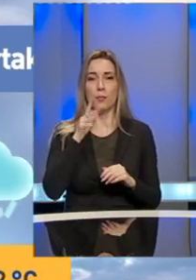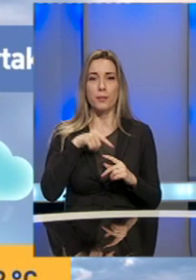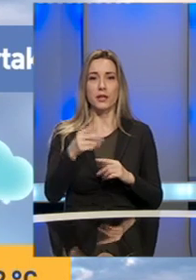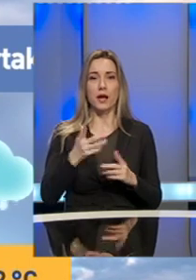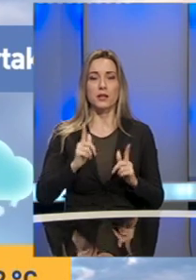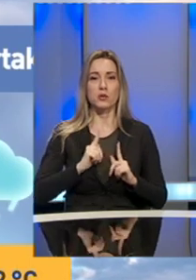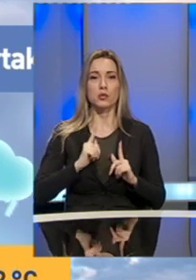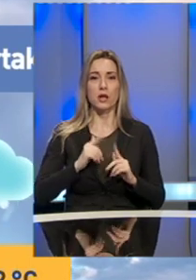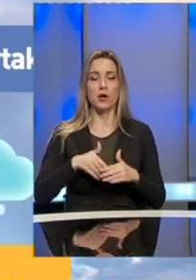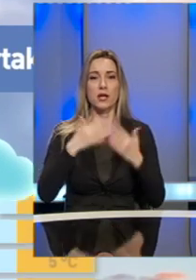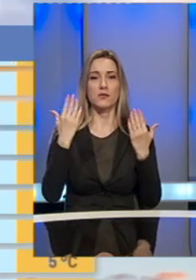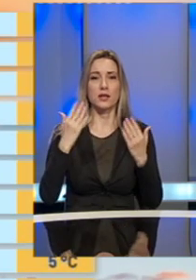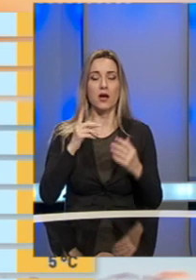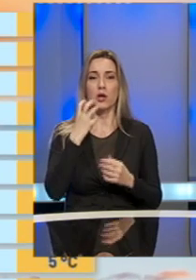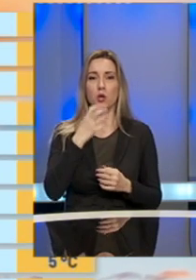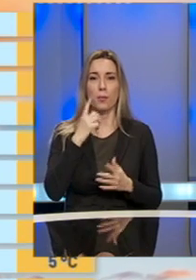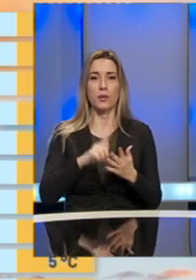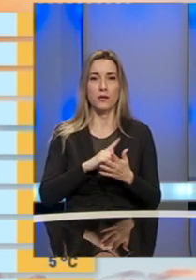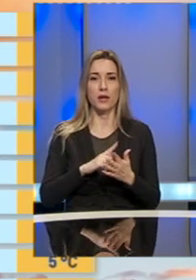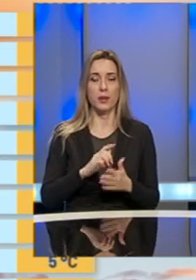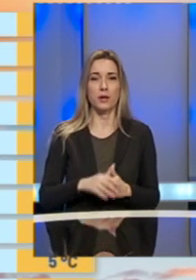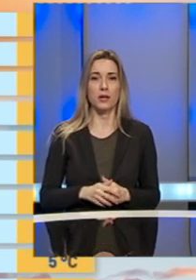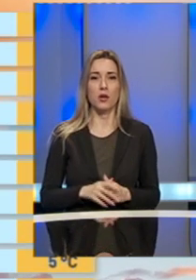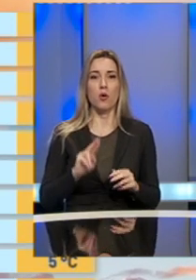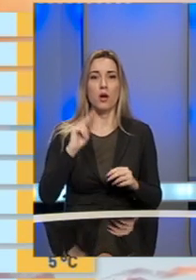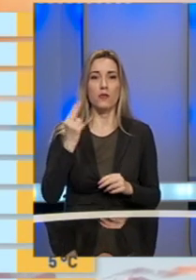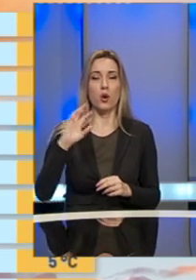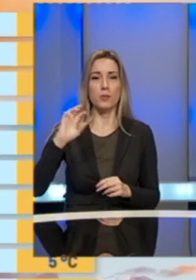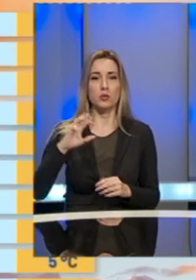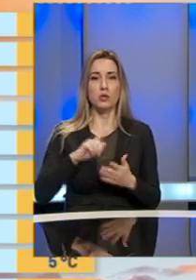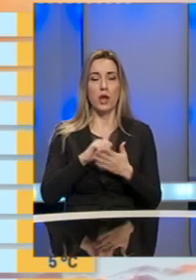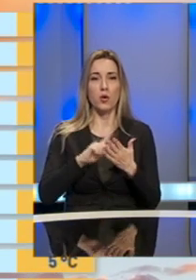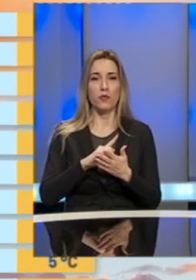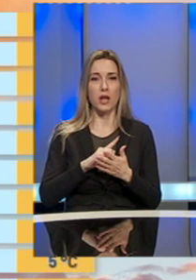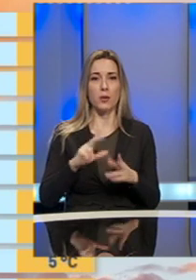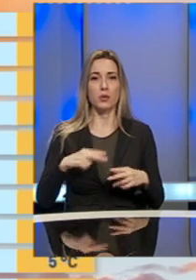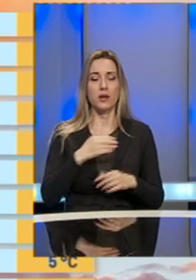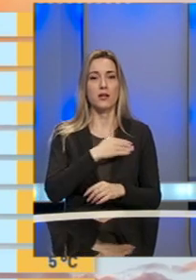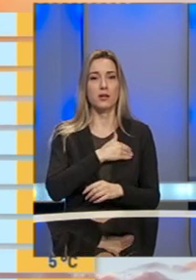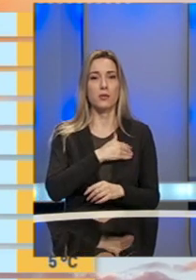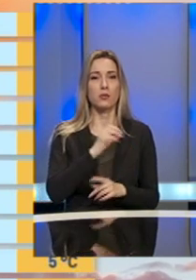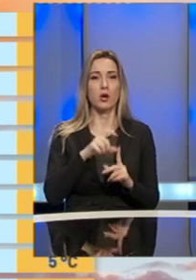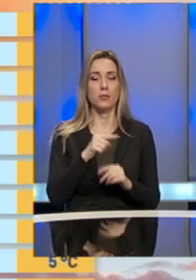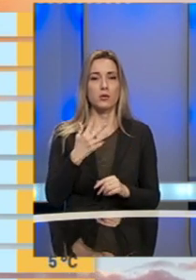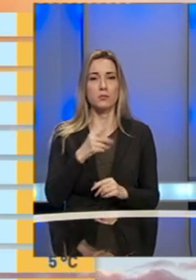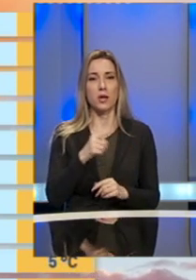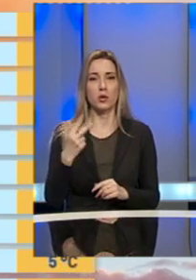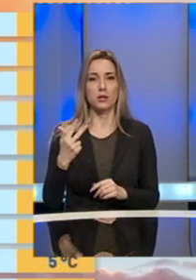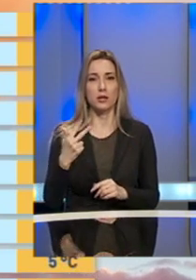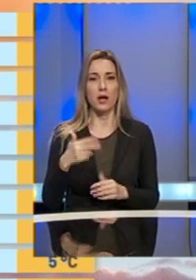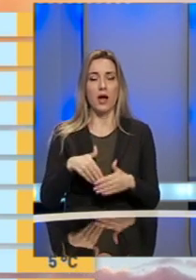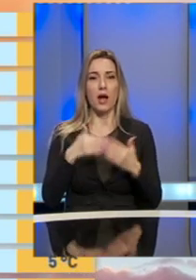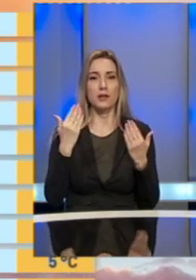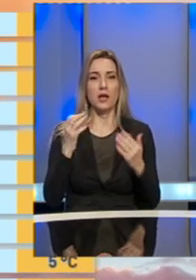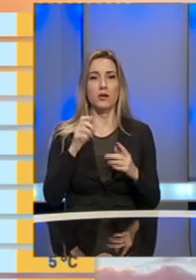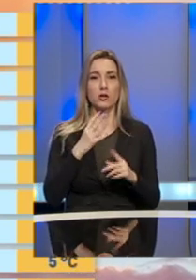se očekuje razadravanje i toplije vrijeme. U Europi sunčano vrijeme. Jutarnja temperatura od minus 5 do 3, a